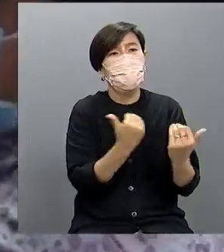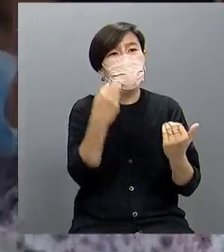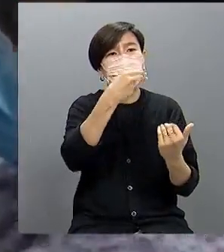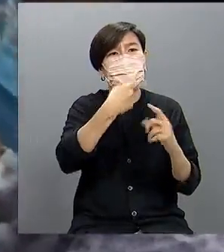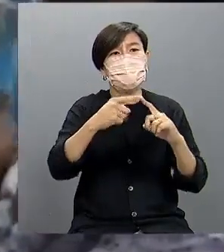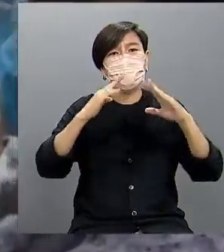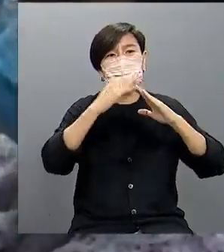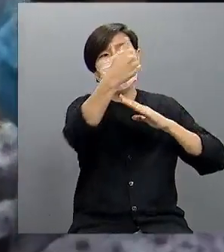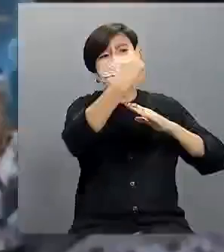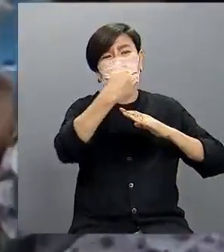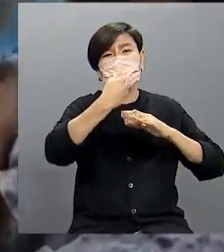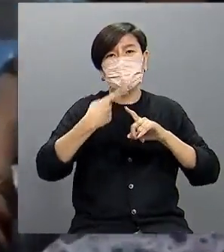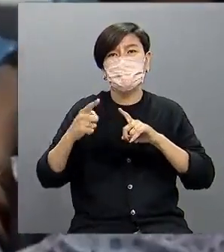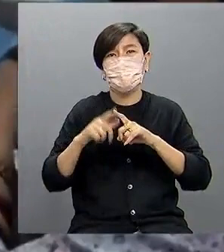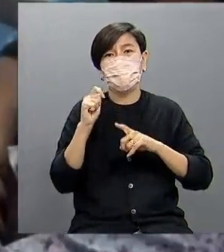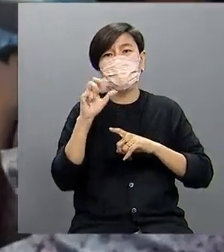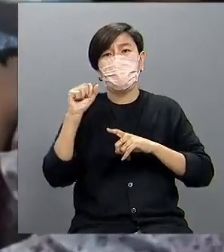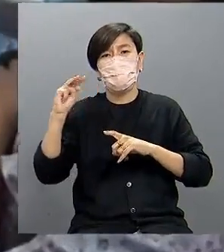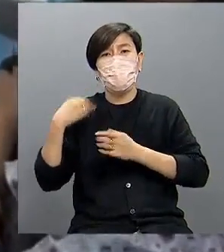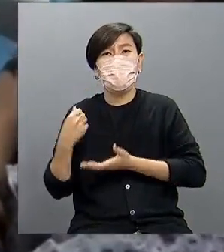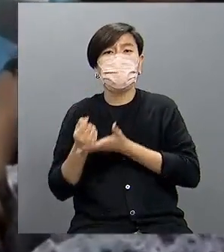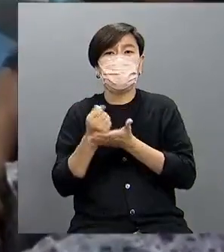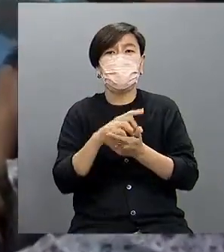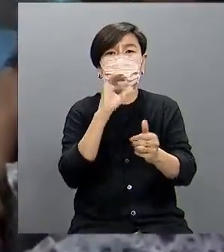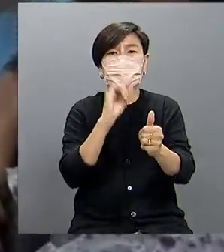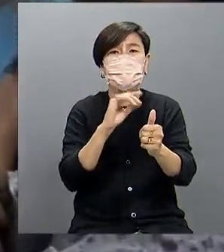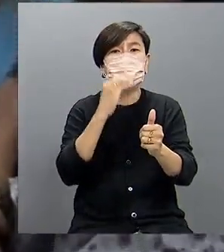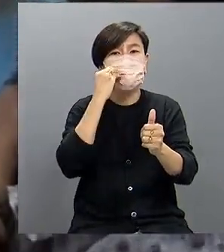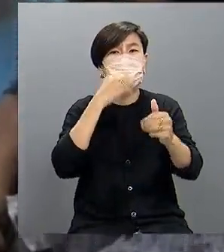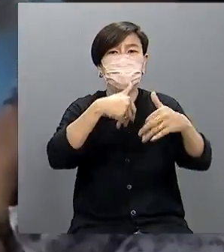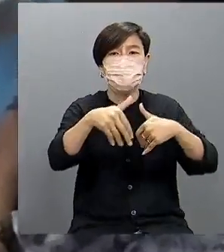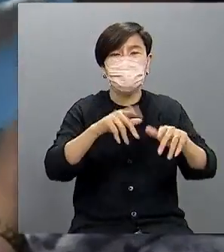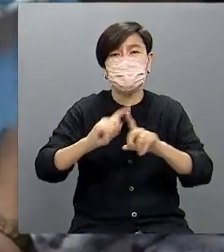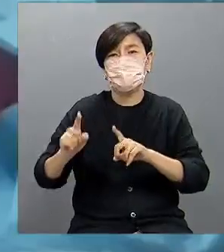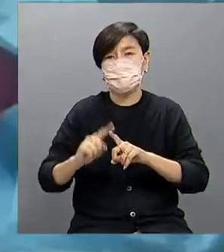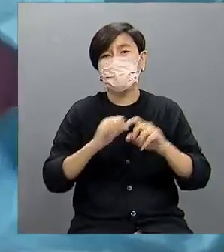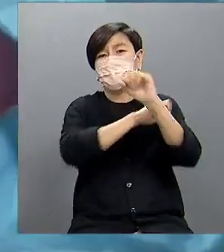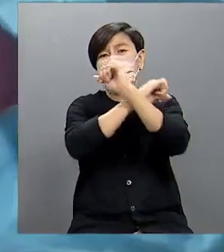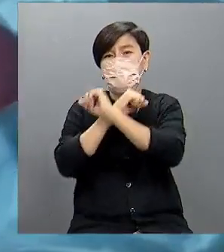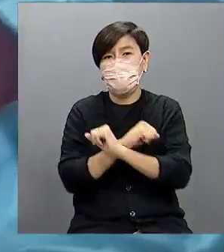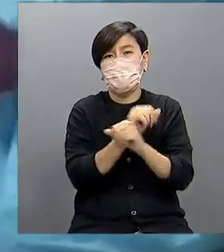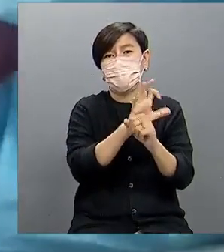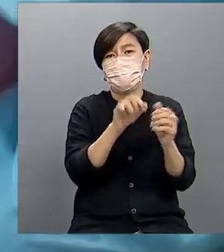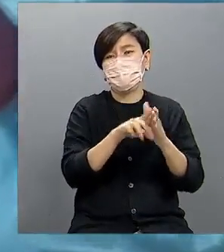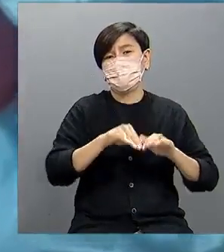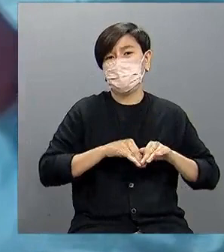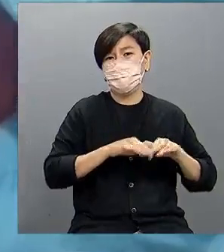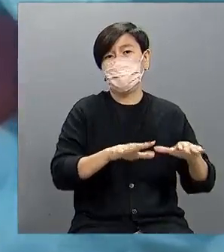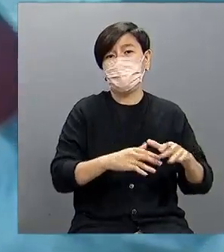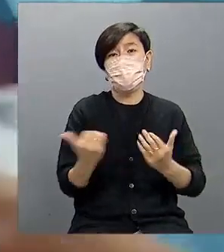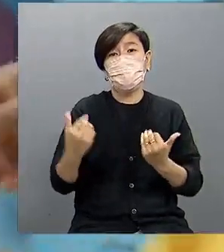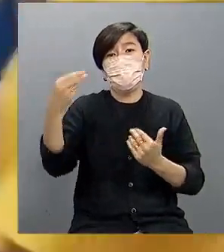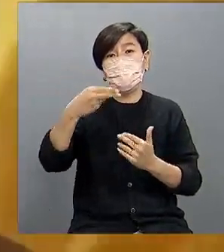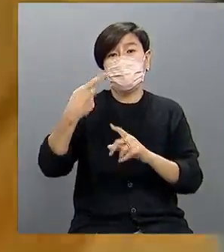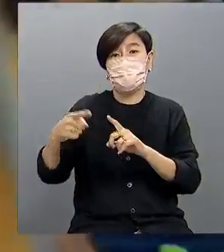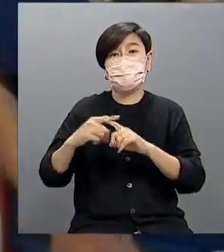จะต้องดูแลให้คำแนะนำเพื่อขอให้คนในหมู่บ้านรักษามาตรการป้องกันการระบาดขอให้ลูกหลานที่กลับบ้านมาต้องตรวจ